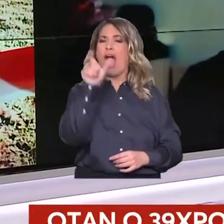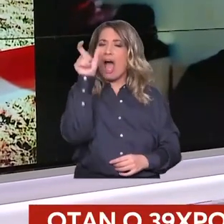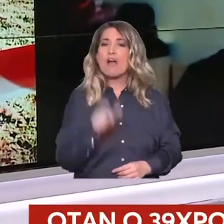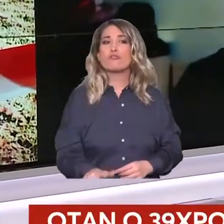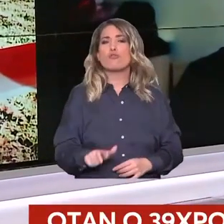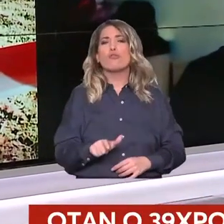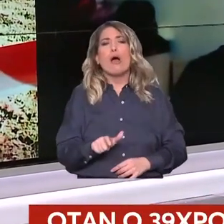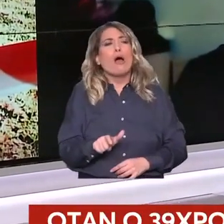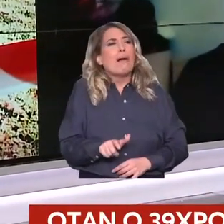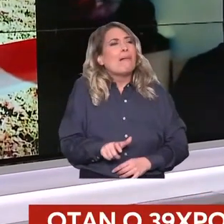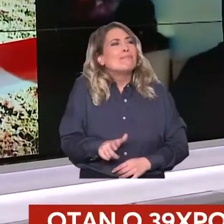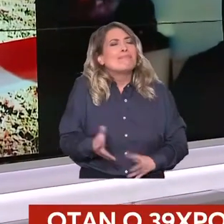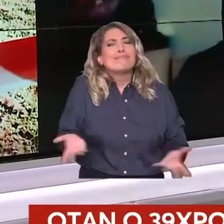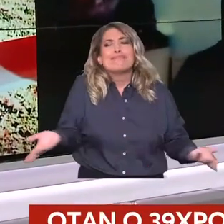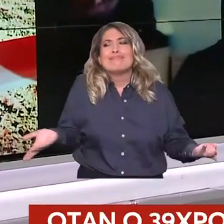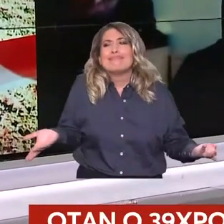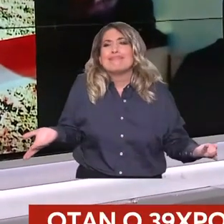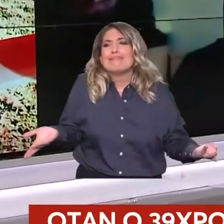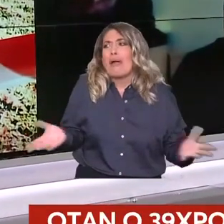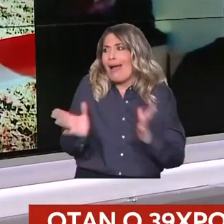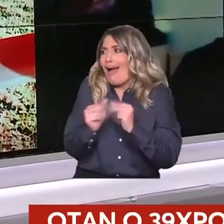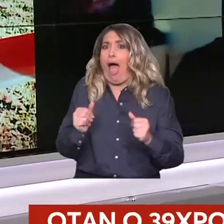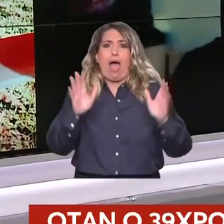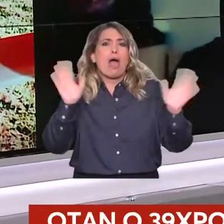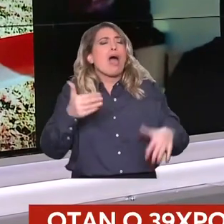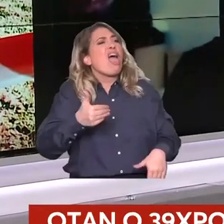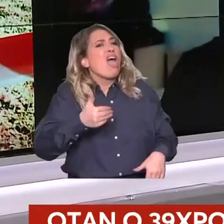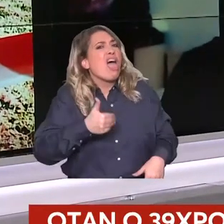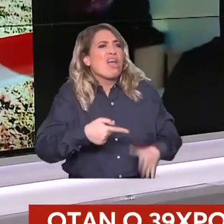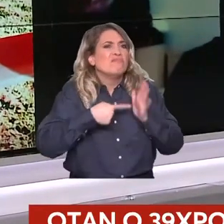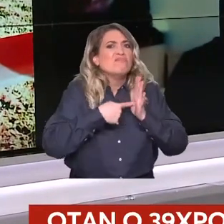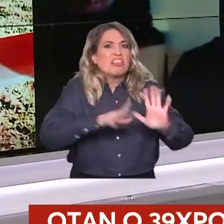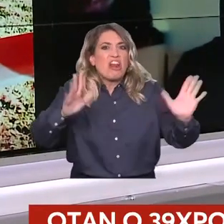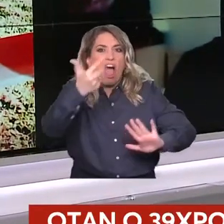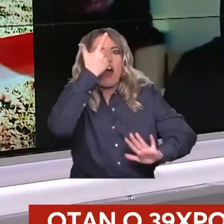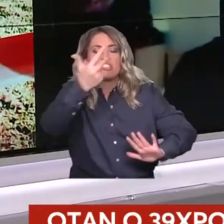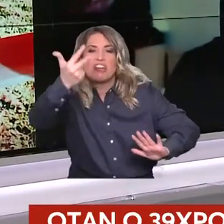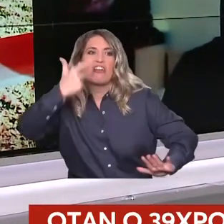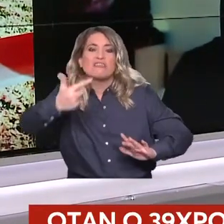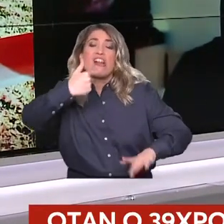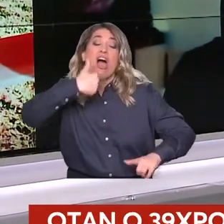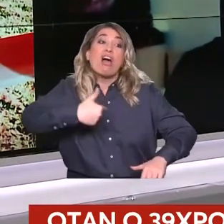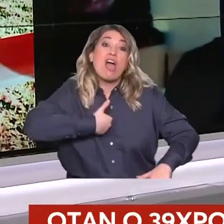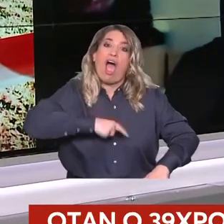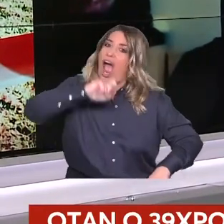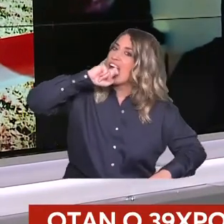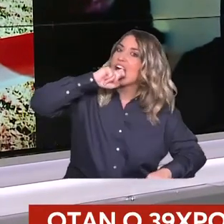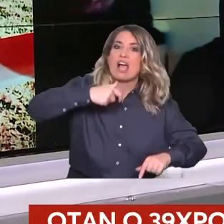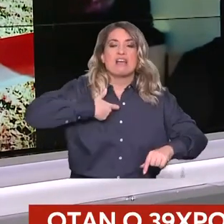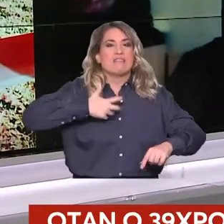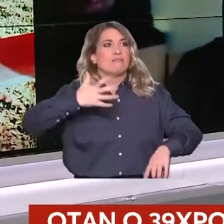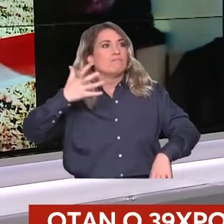πει πώς έχει κάνει σκοπό τη ζωή του να βρει τη γυναίκα που δολοφόνησε. Θυμίζει πάρα πολύ τον Μπάμπη